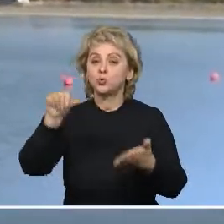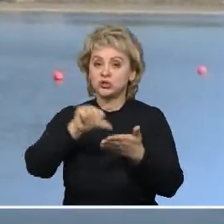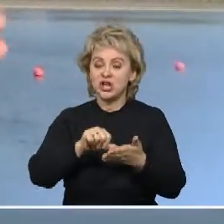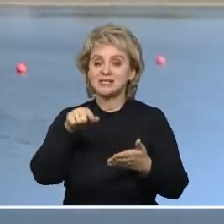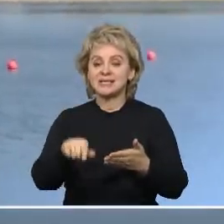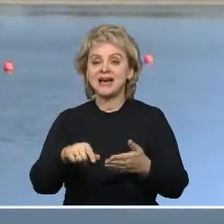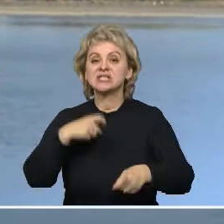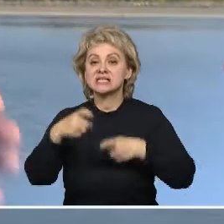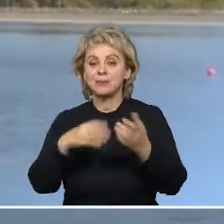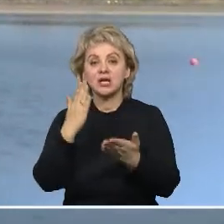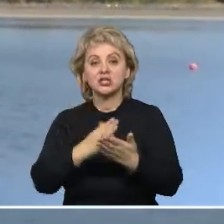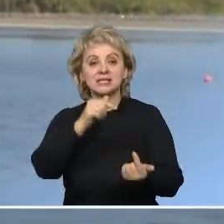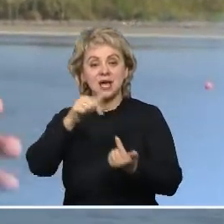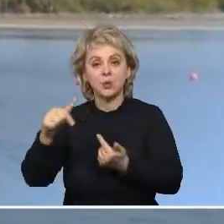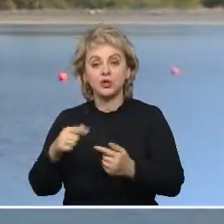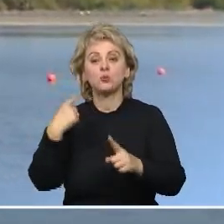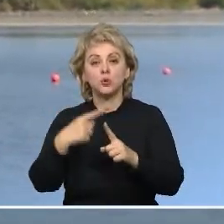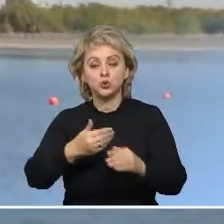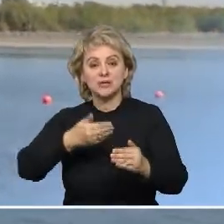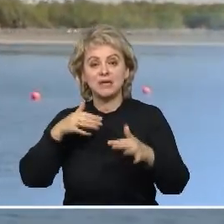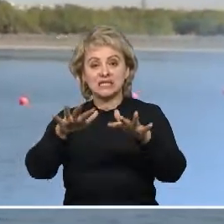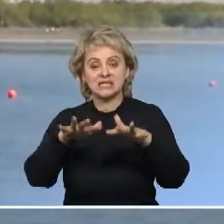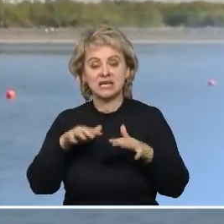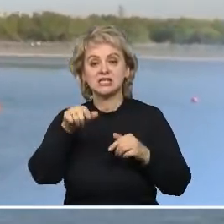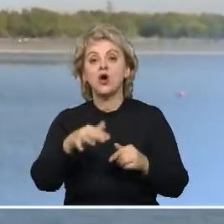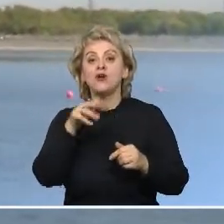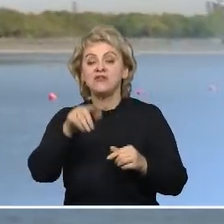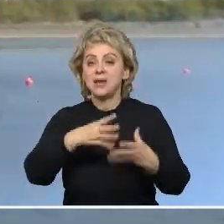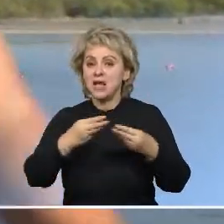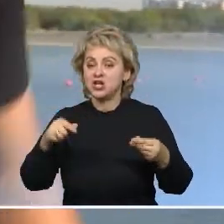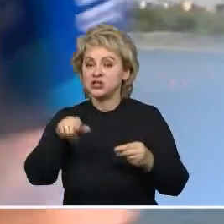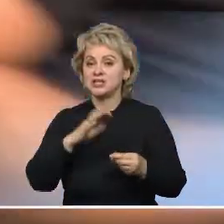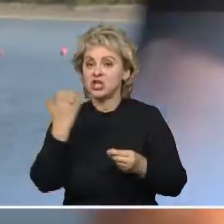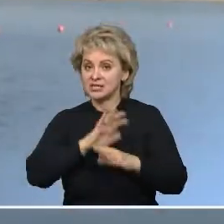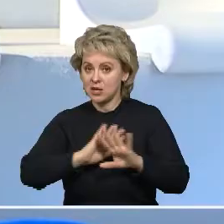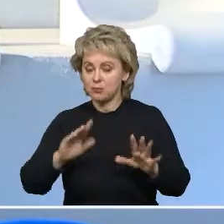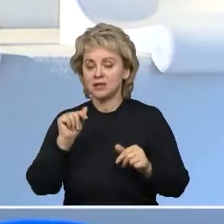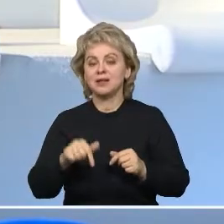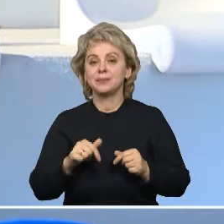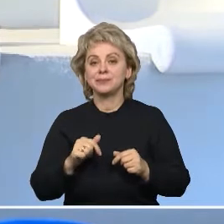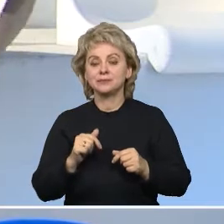участников забега есть определенный плюс перед зрителями. Время летит более незаметно.